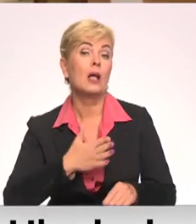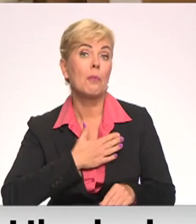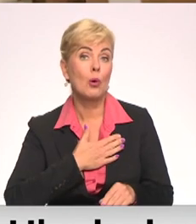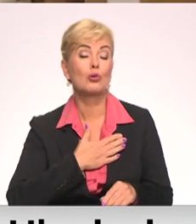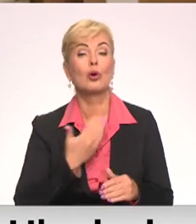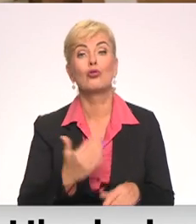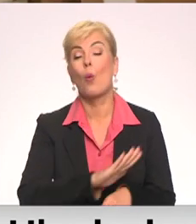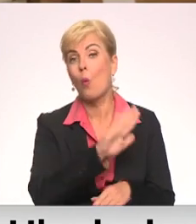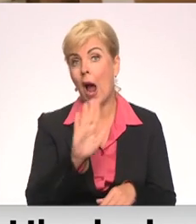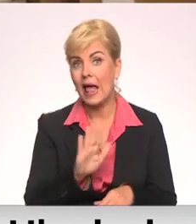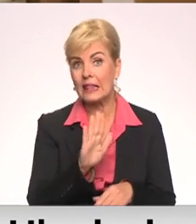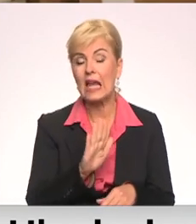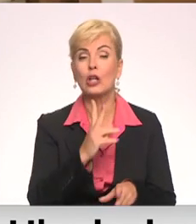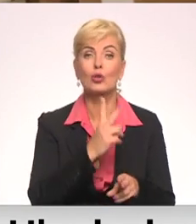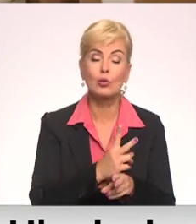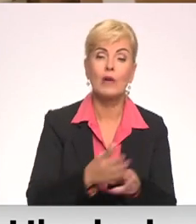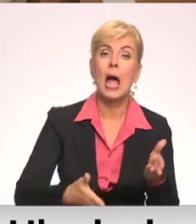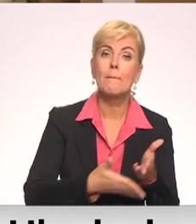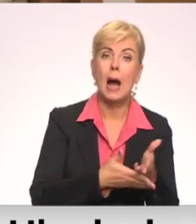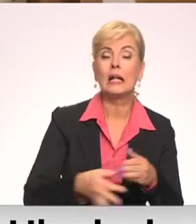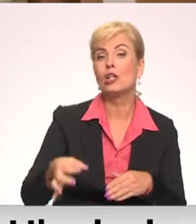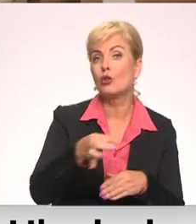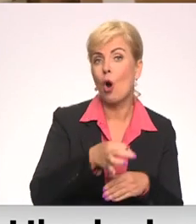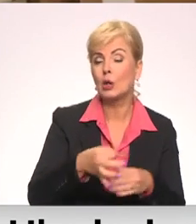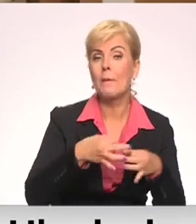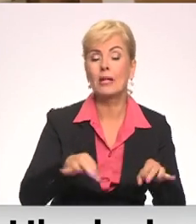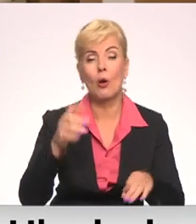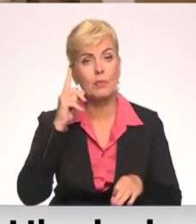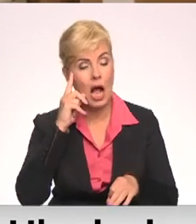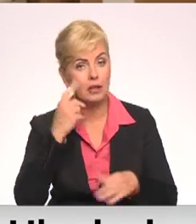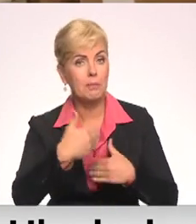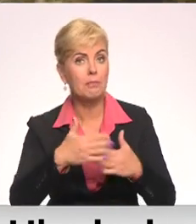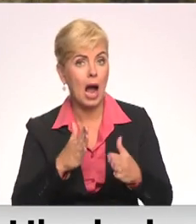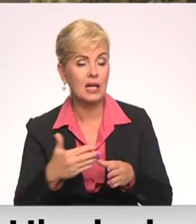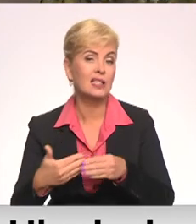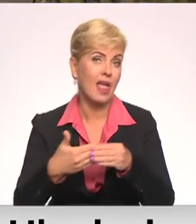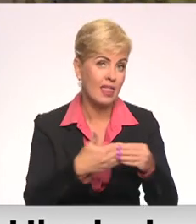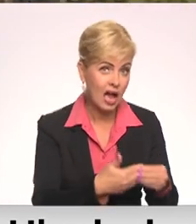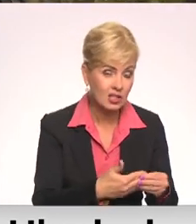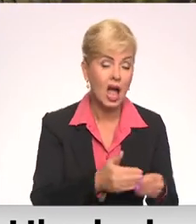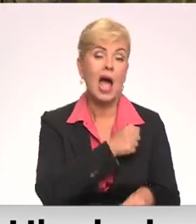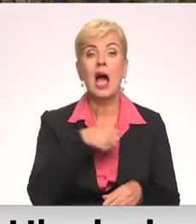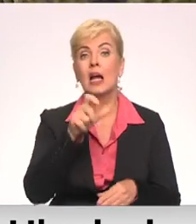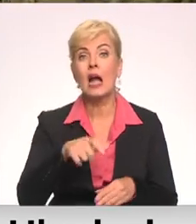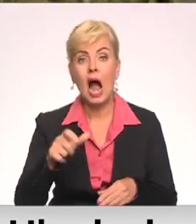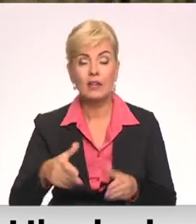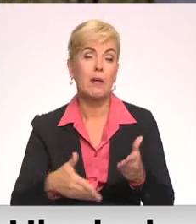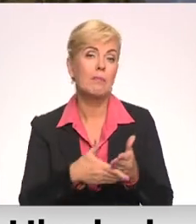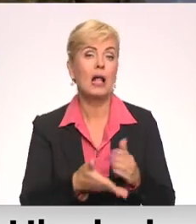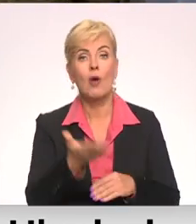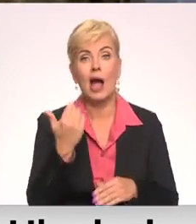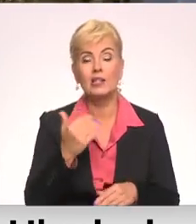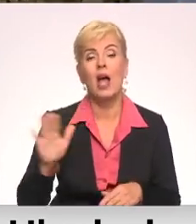šodienas uzdevums – palīdzēt organizācijas brīvprātīgajiem pakot un pārvietot mantas. Karavīrus palīgā aicināja